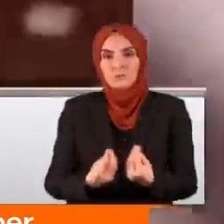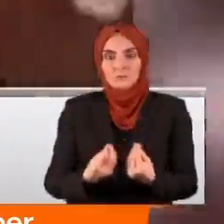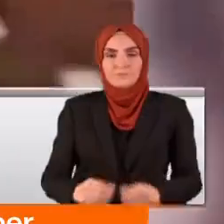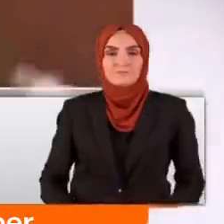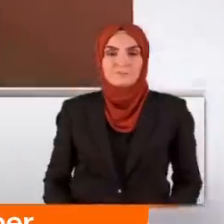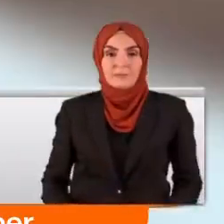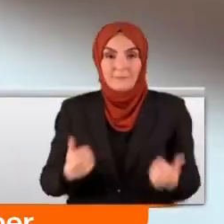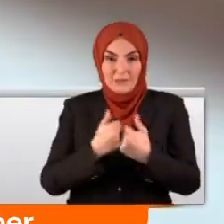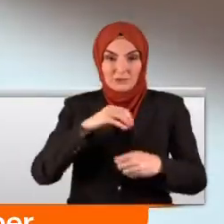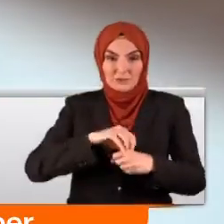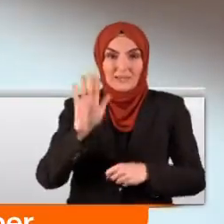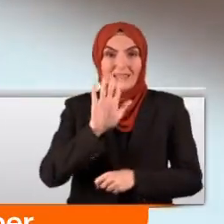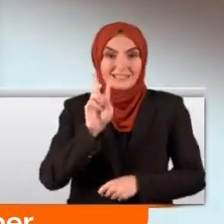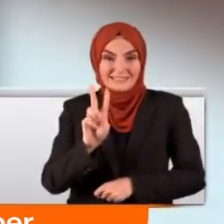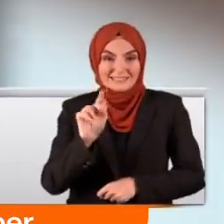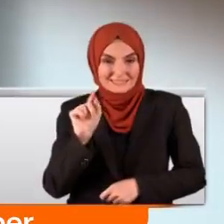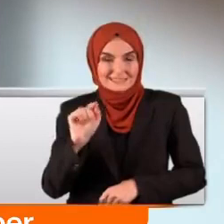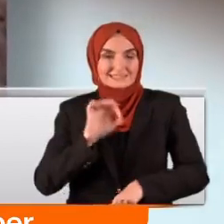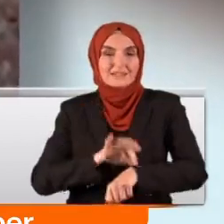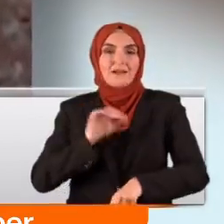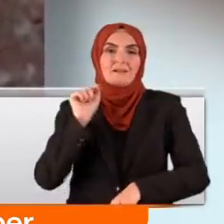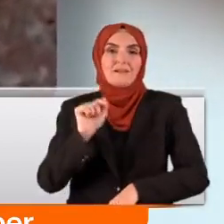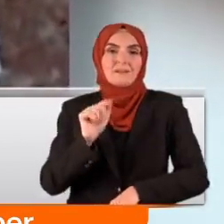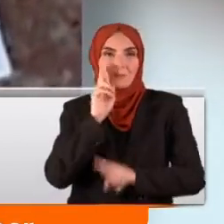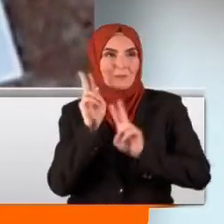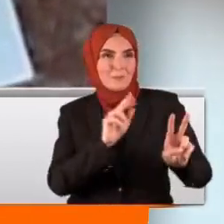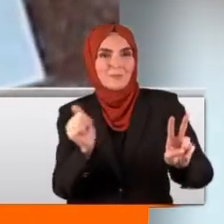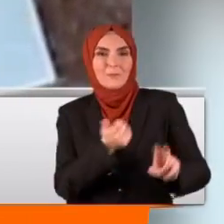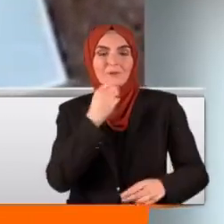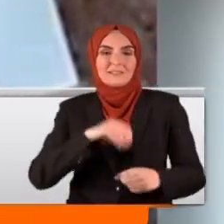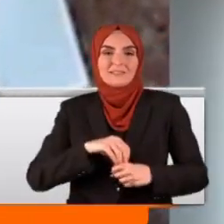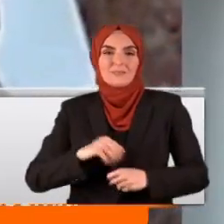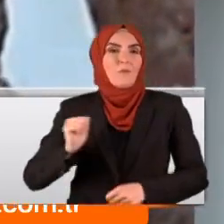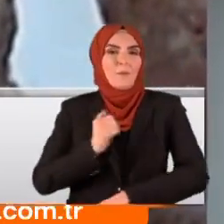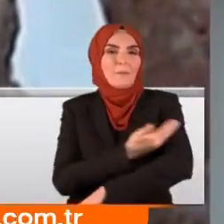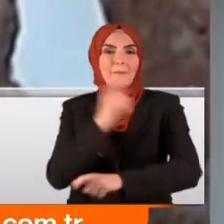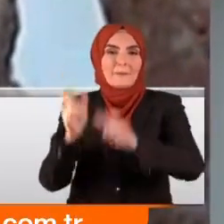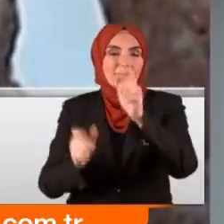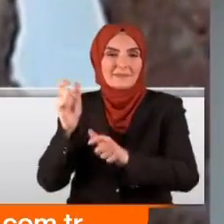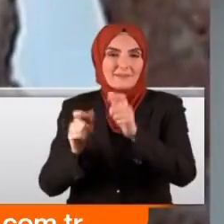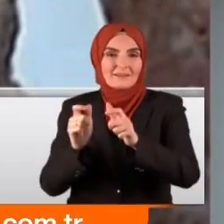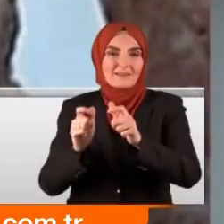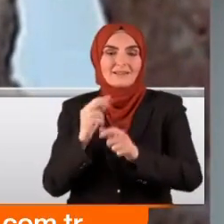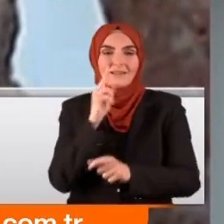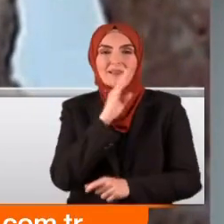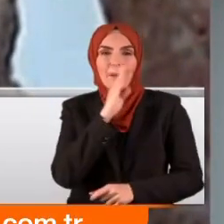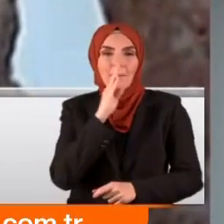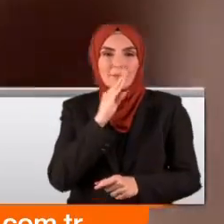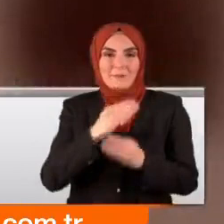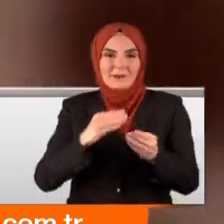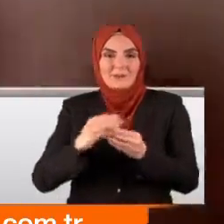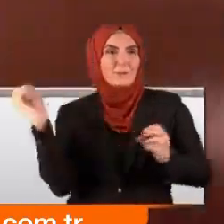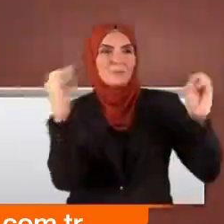Maçın 52. dakikasında görsel şov için Ordulular konfeti patlattı. Ama kağıtlar yere düştüğünde görenler gözlerine